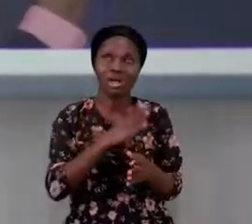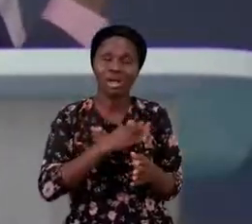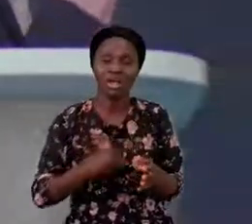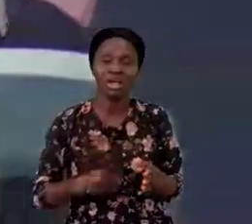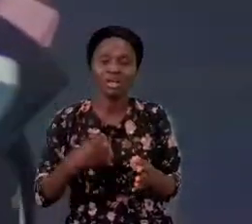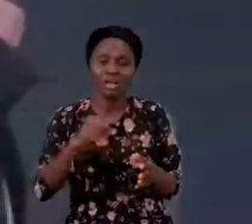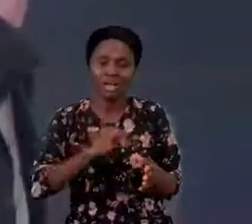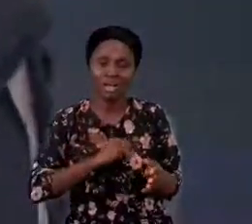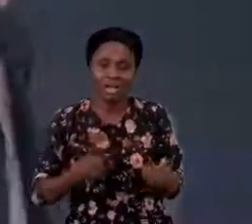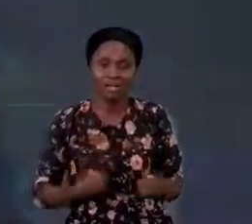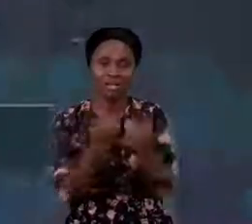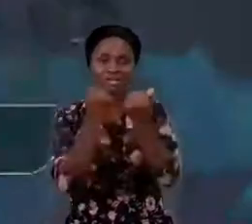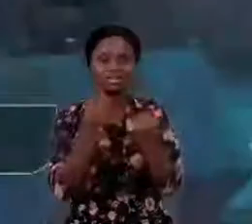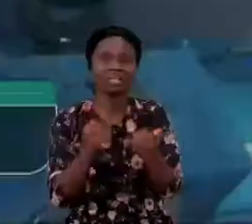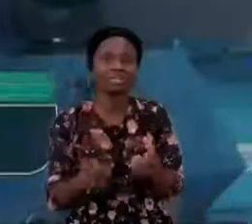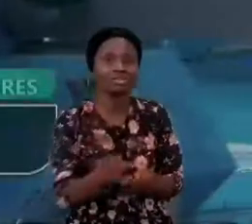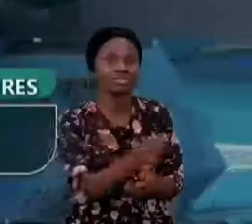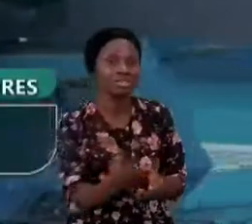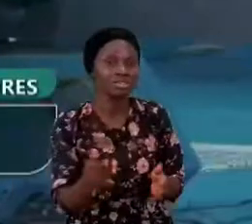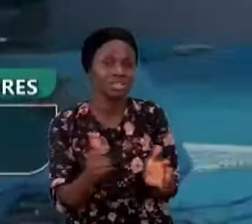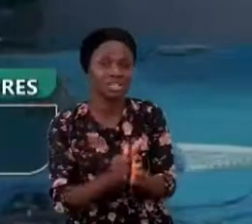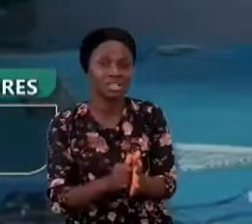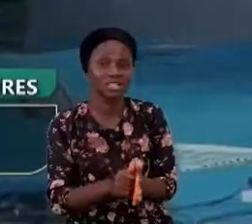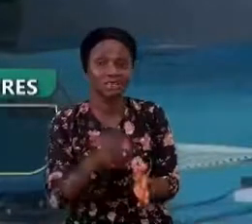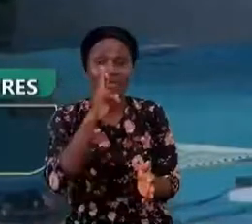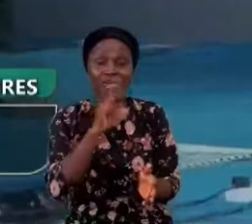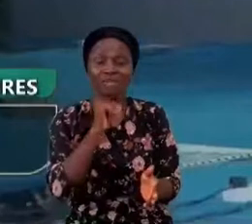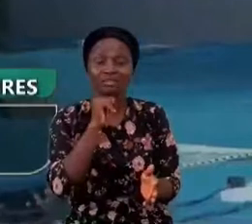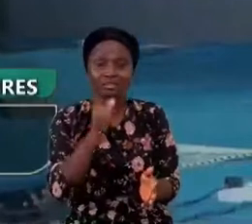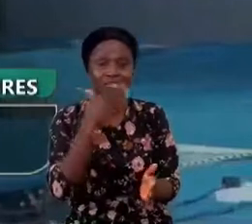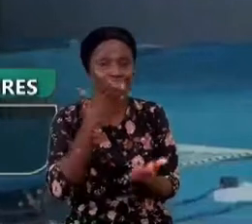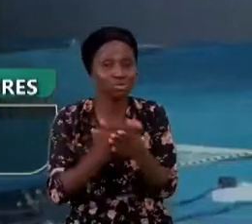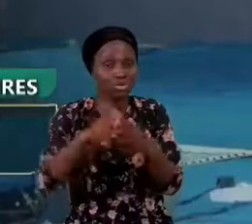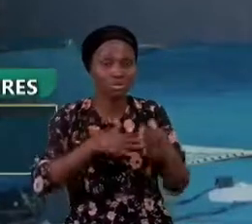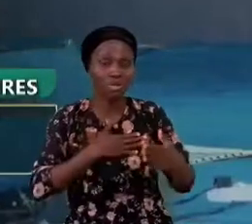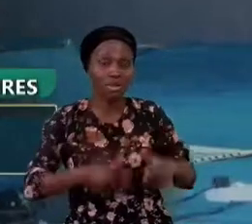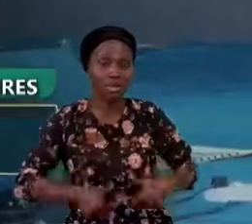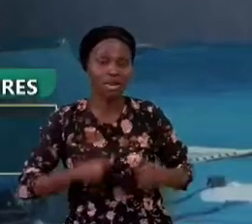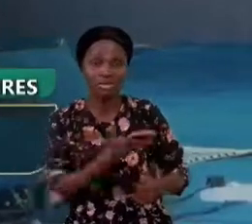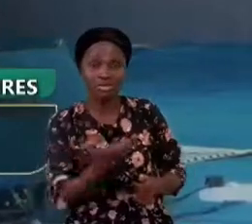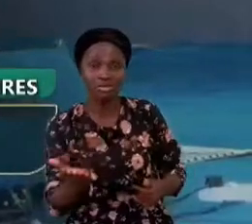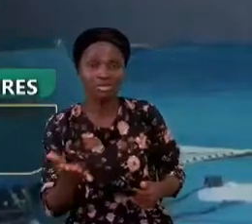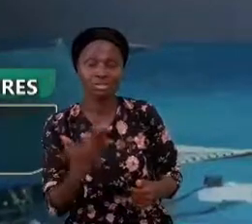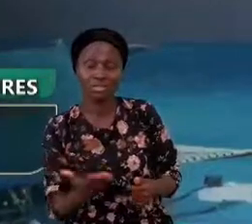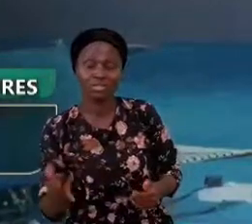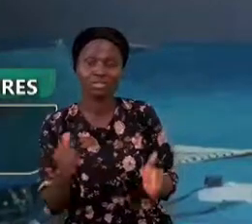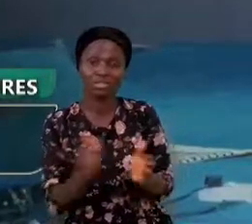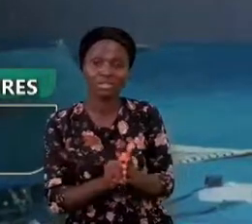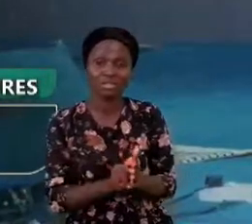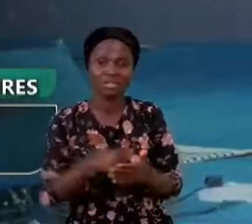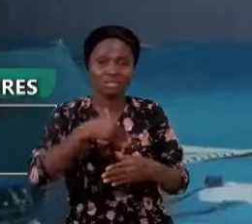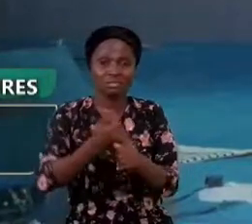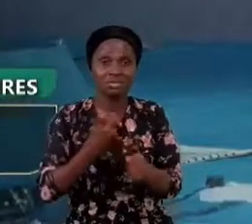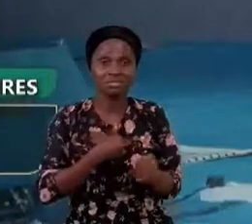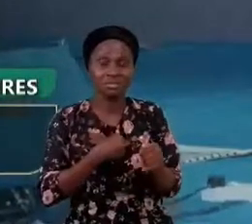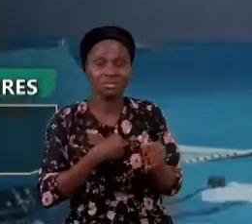là où je suis. Voyez premièrement les propos amers de notre bouche. C'est ça qui chasse les amis de nos vies.